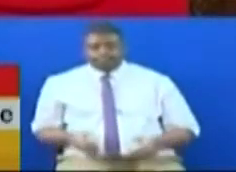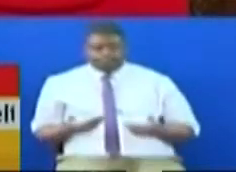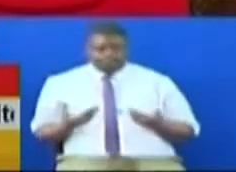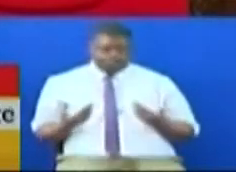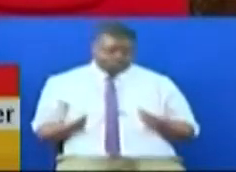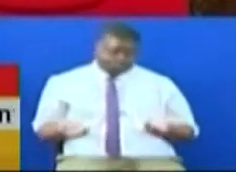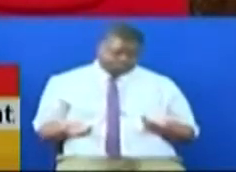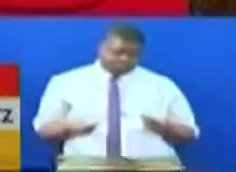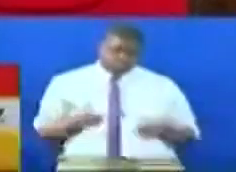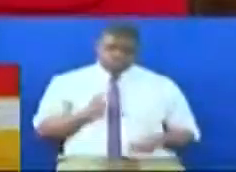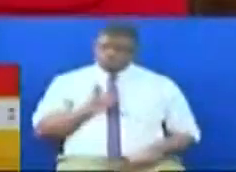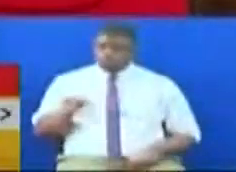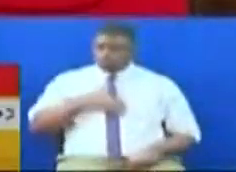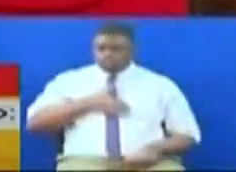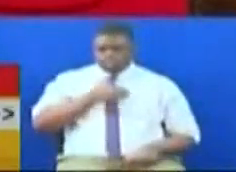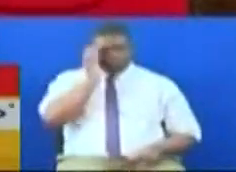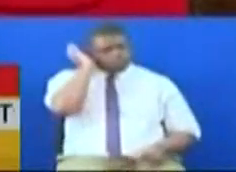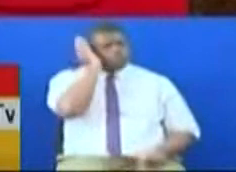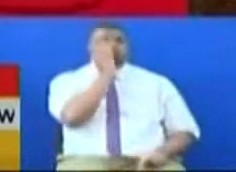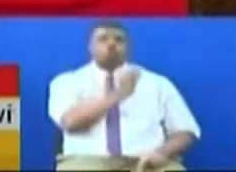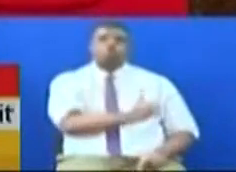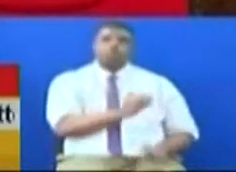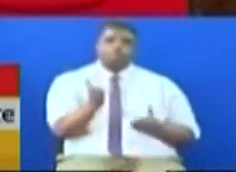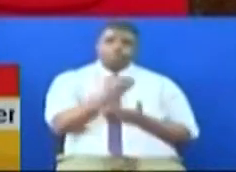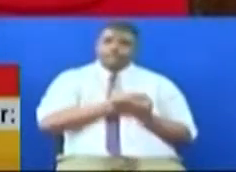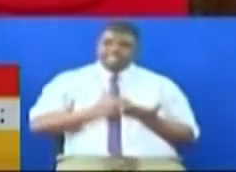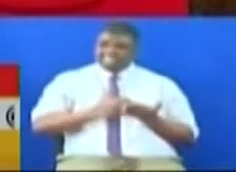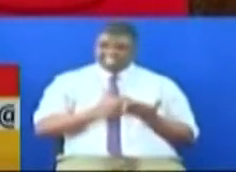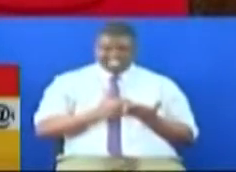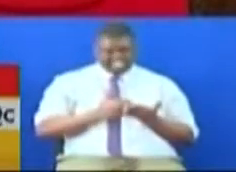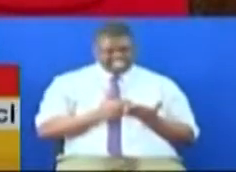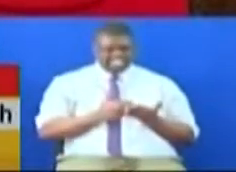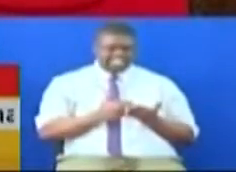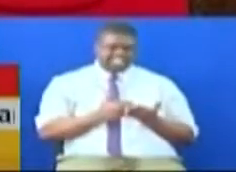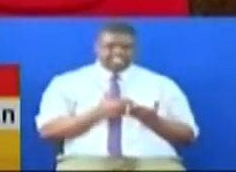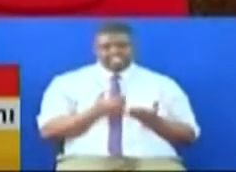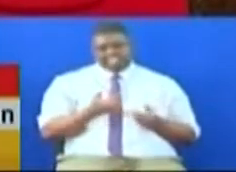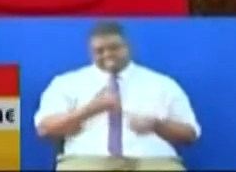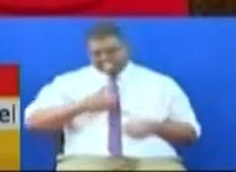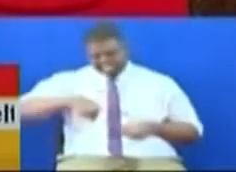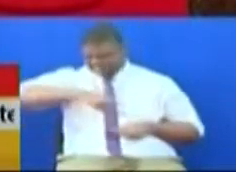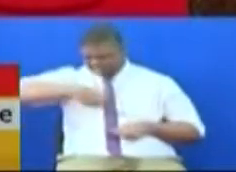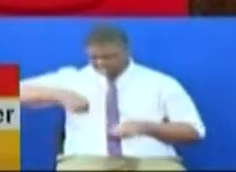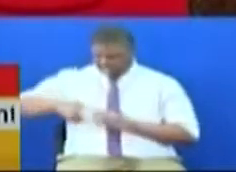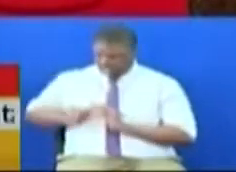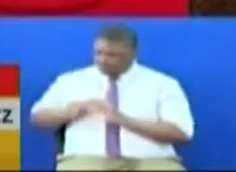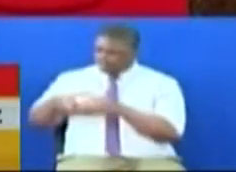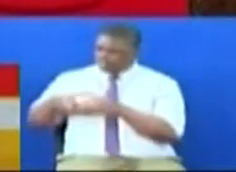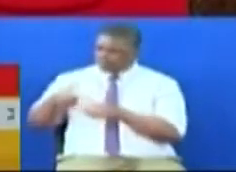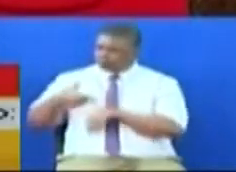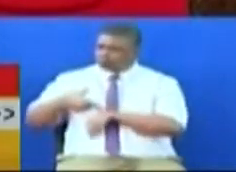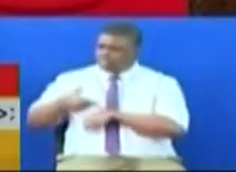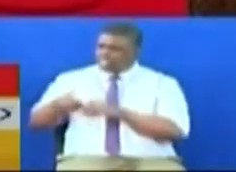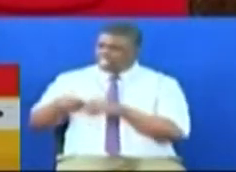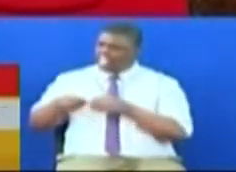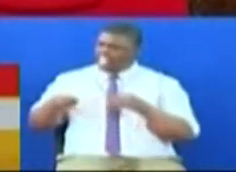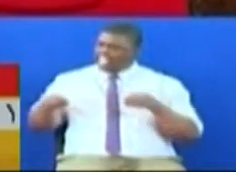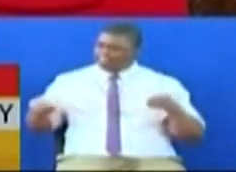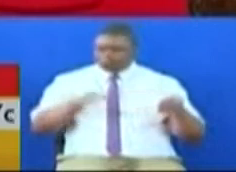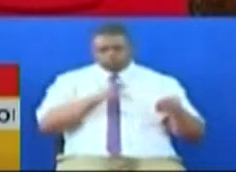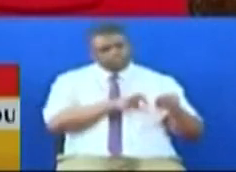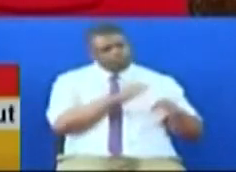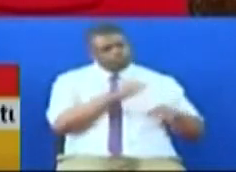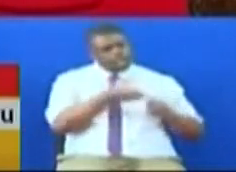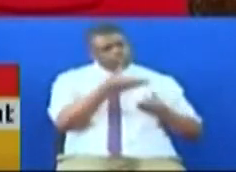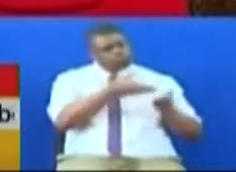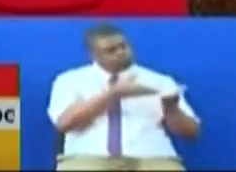kwenye hoja kwa baadhi ya maeneo ambayo sisi kama kamati tumetumia muda mwingi sana kuyachambua. Na kwa msingi,